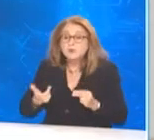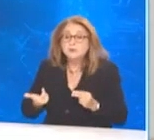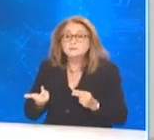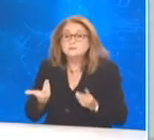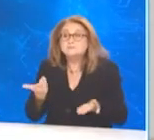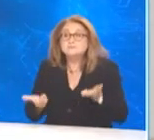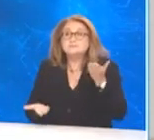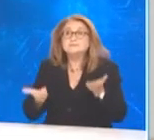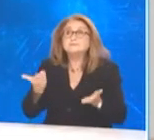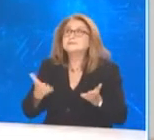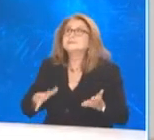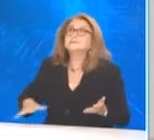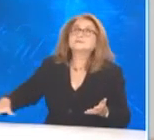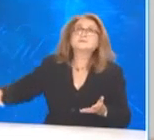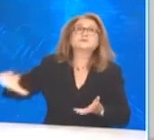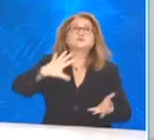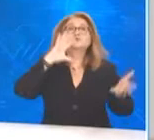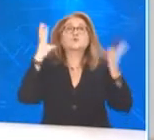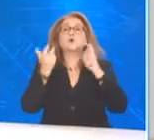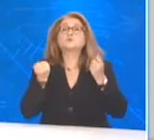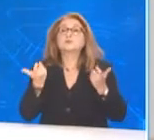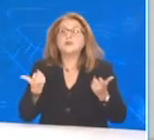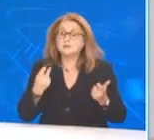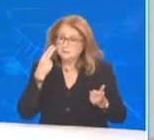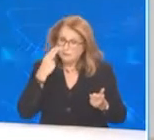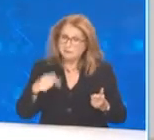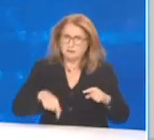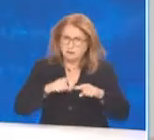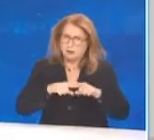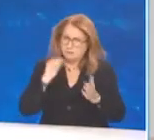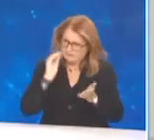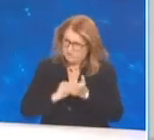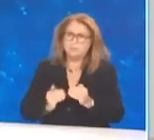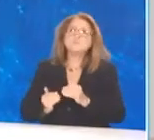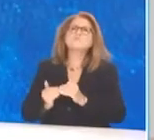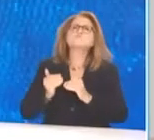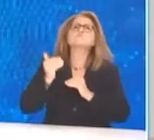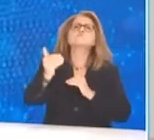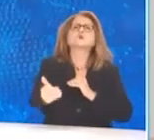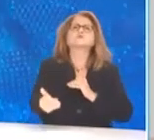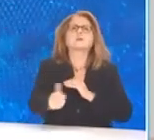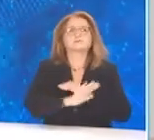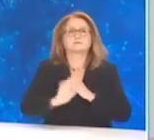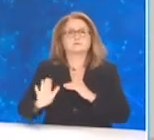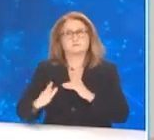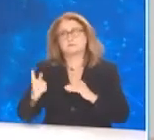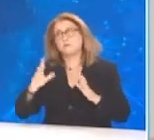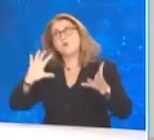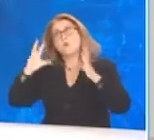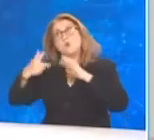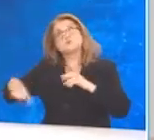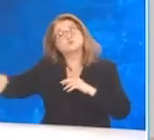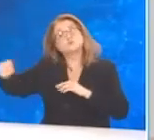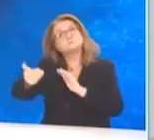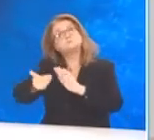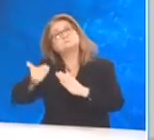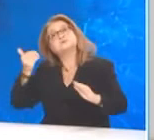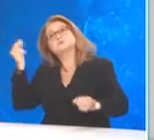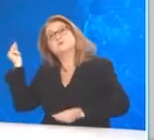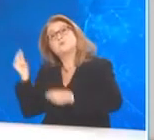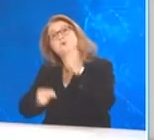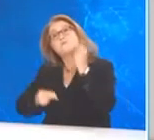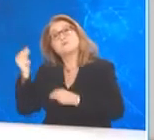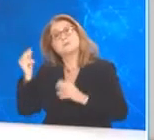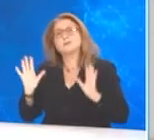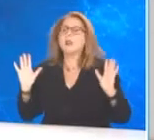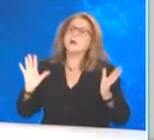στον κόσμο είμαστε ένα βήμα μπροστά. Αυτό δεν σημαίνει τίποτα όμως. Είμαστε μπροστά σε μια κατάσταση την οποία είναι εξαιρετικά σημαντική. Το είπα και την προηγούμενη φορά,